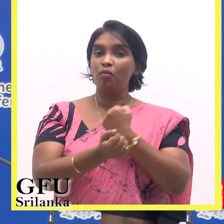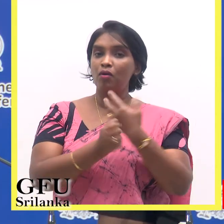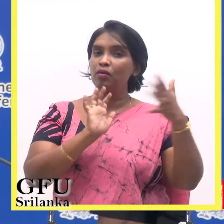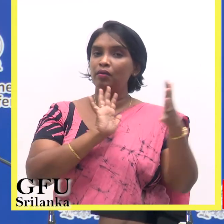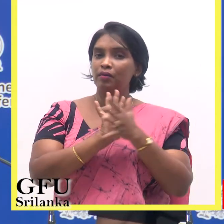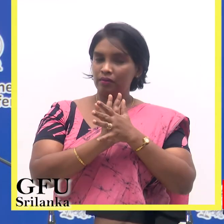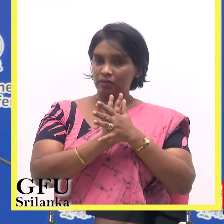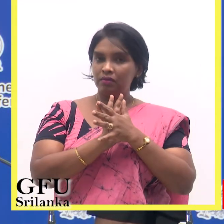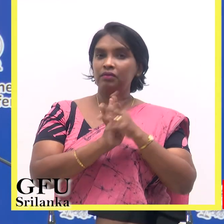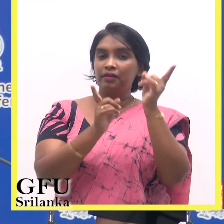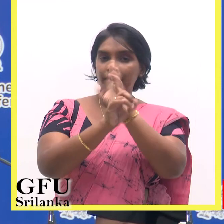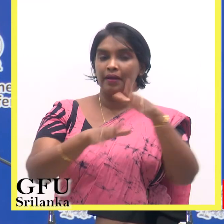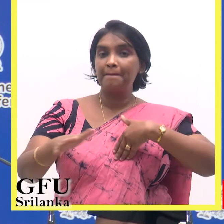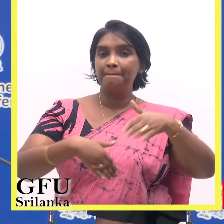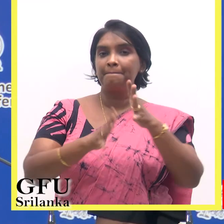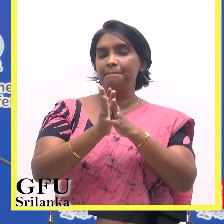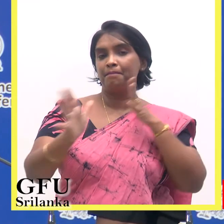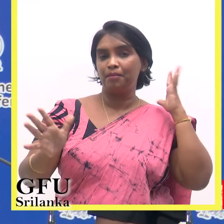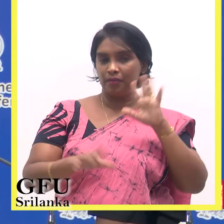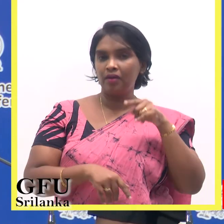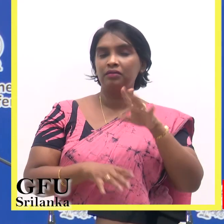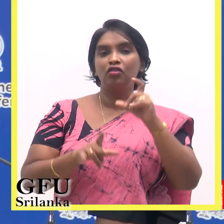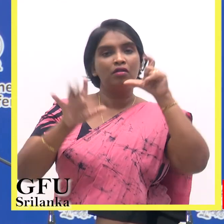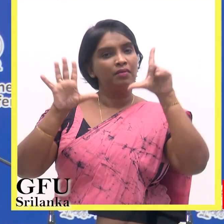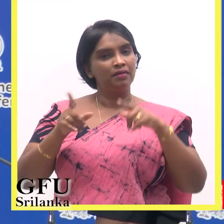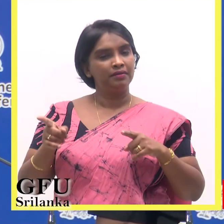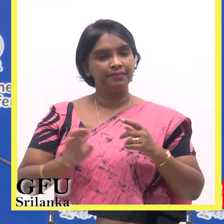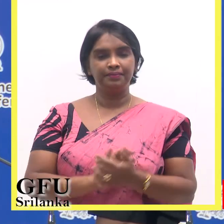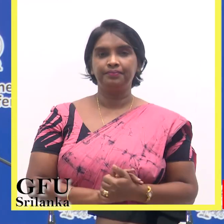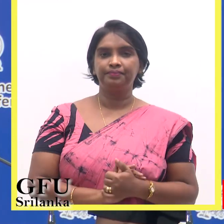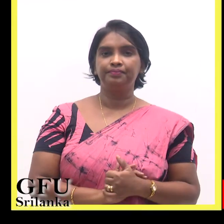සම්බන්ධ වෙන, පොලිසිය සම්බන්ධ වෙන එකම පෙළපාලිය පැවැත්වෙන්නේ නිදහස් චතුරස්‍රයේ.